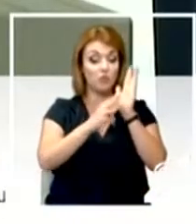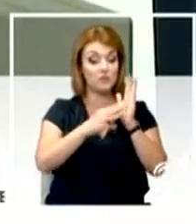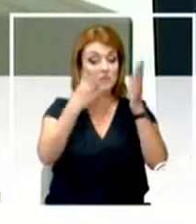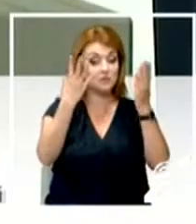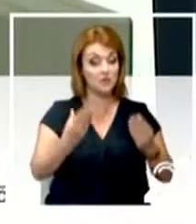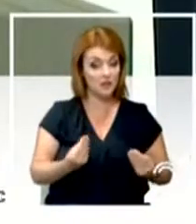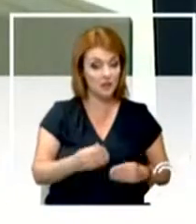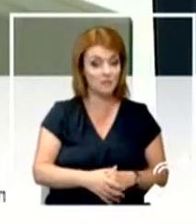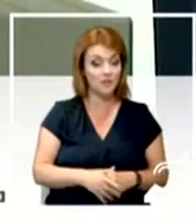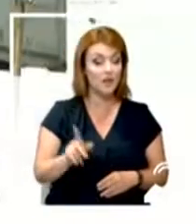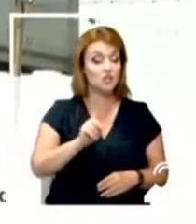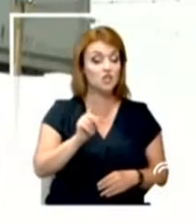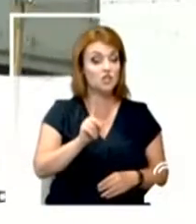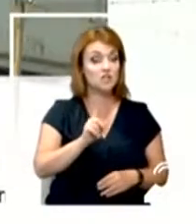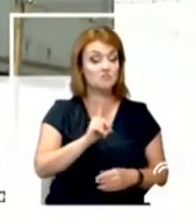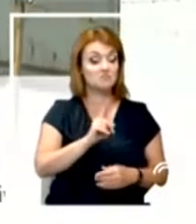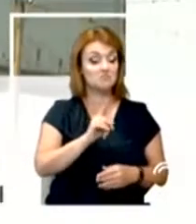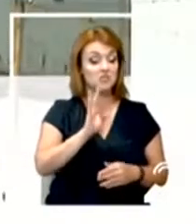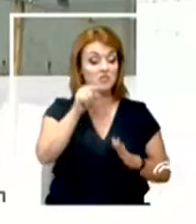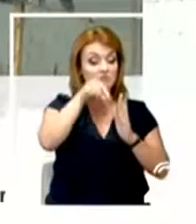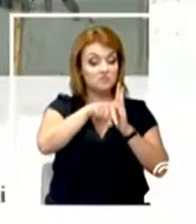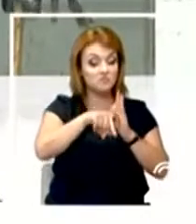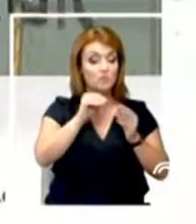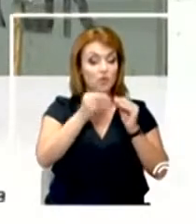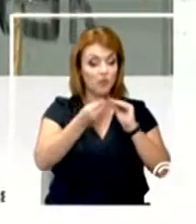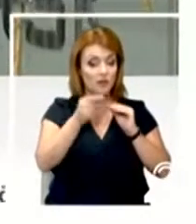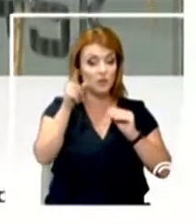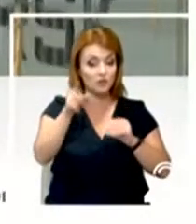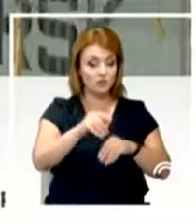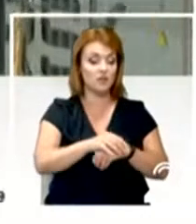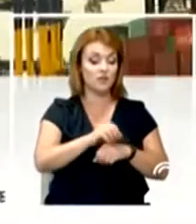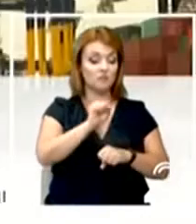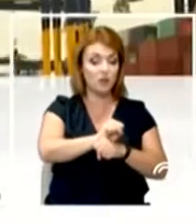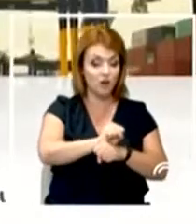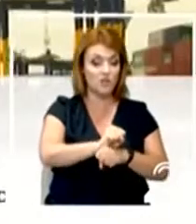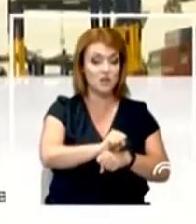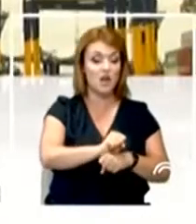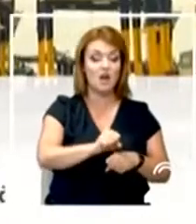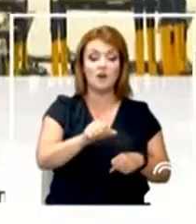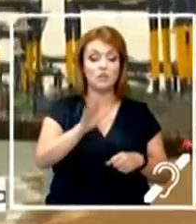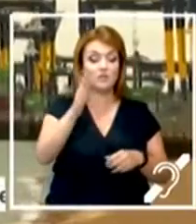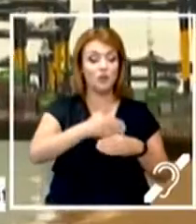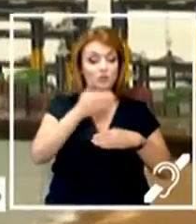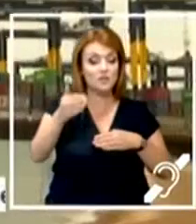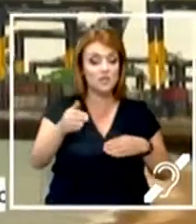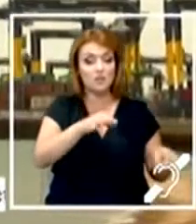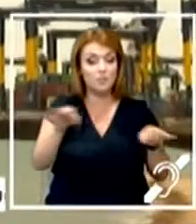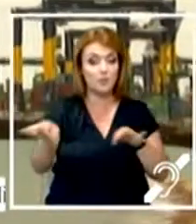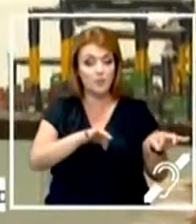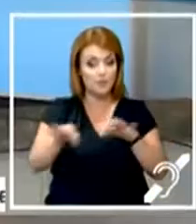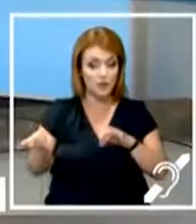ce înseamnă un blocaj de proporții al mărfurilor. Prin urmare, sunt posibile întârzieri sau chiar întreruperi serioase în lanțul de